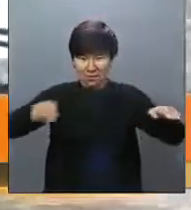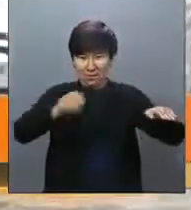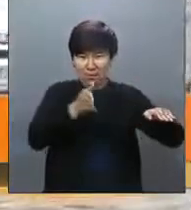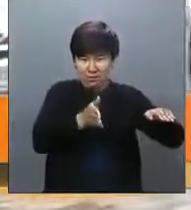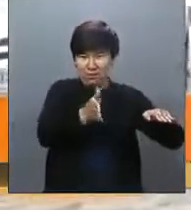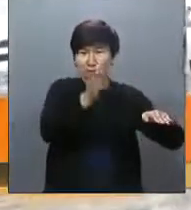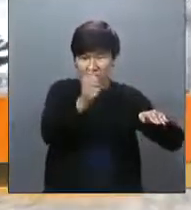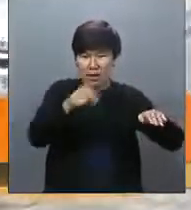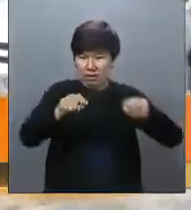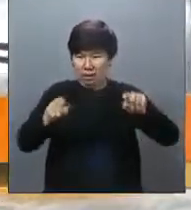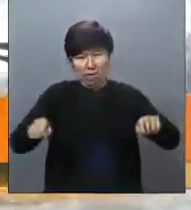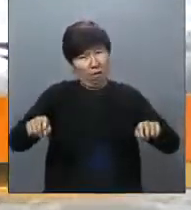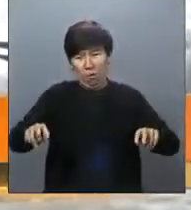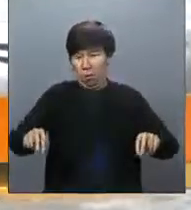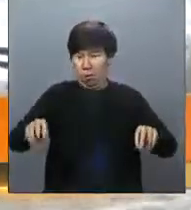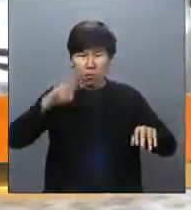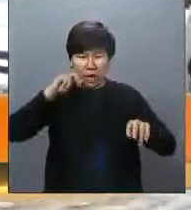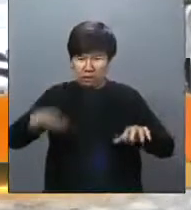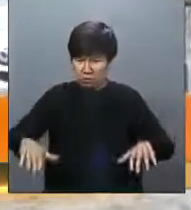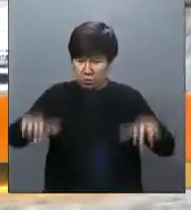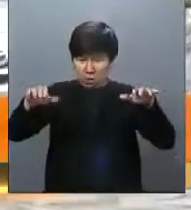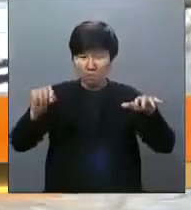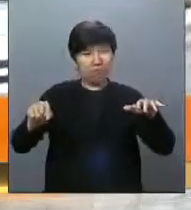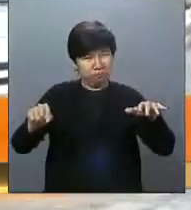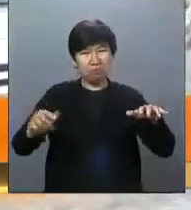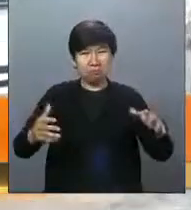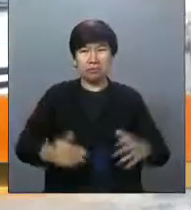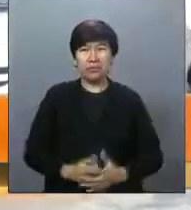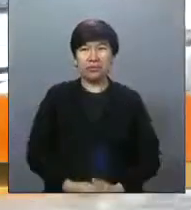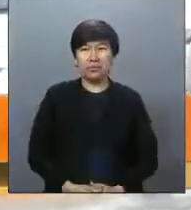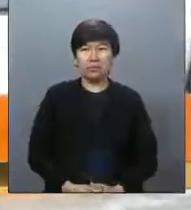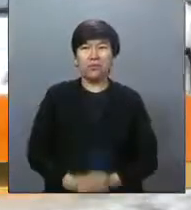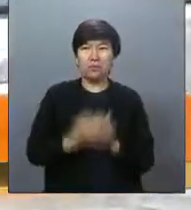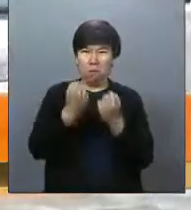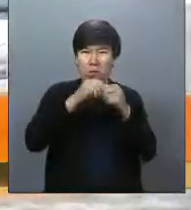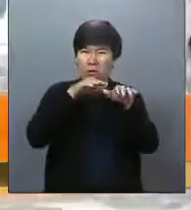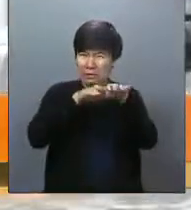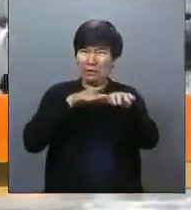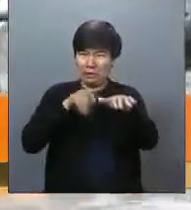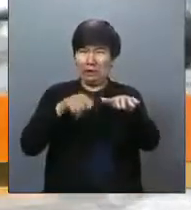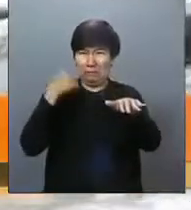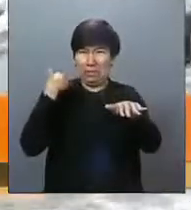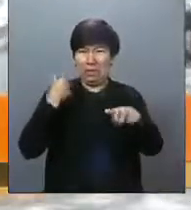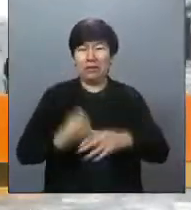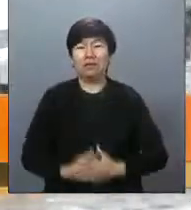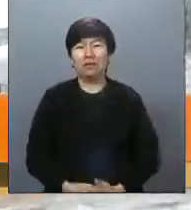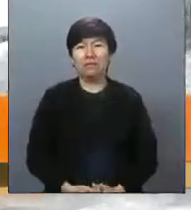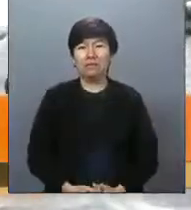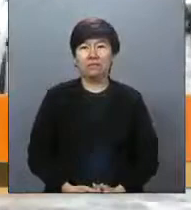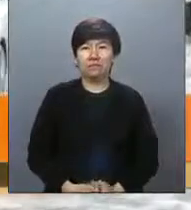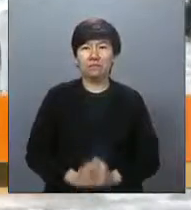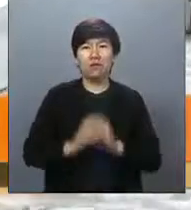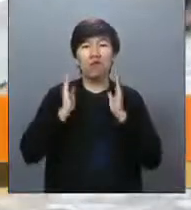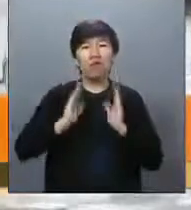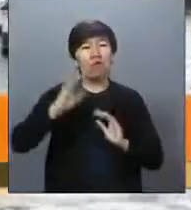ผลให้รถที่ถนนรัชดาภิเษกแล้วก็ถนนลาดพร้าววันนี้ค่อนข้างที่จะติดขัดหนักทีเดียวส่วนเจ้าหน้าที่ตำรวจน